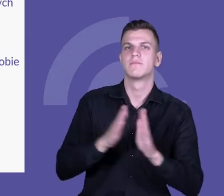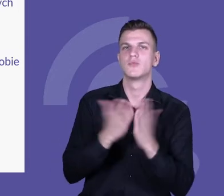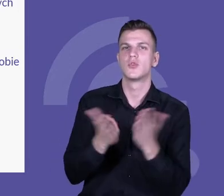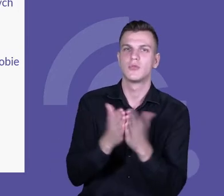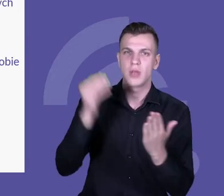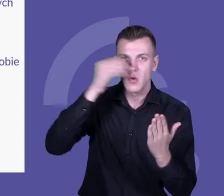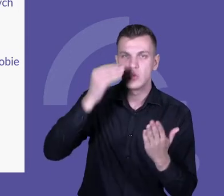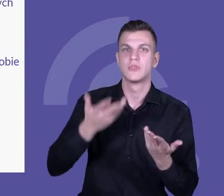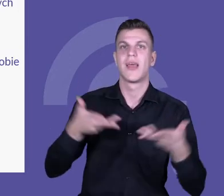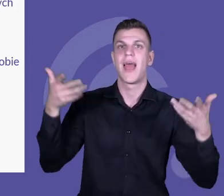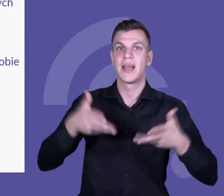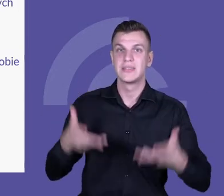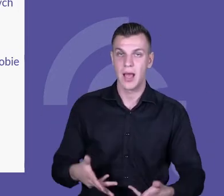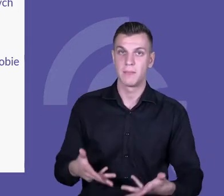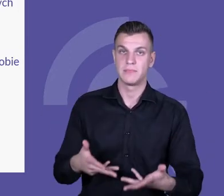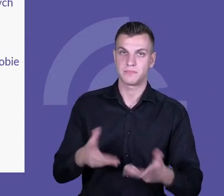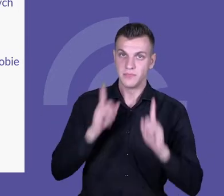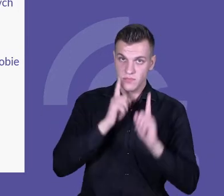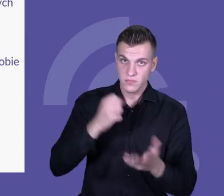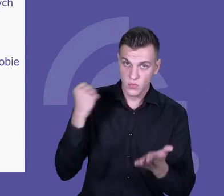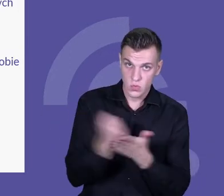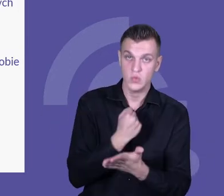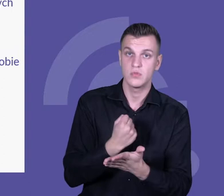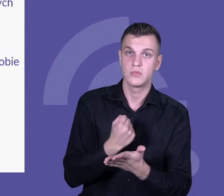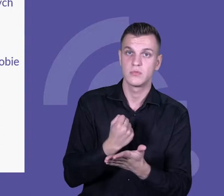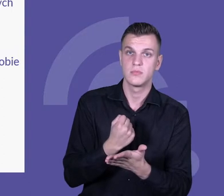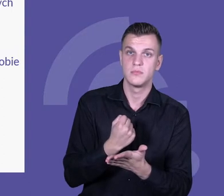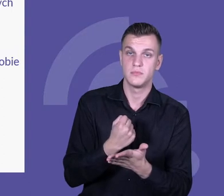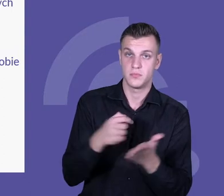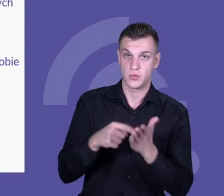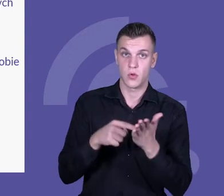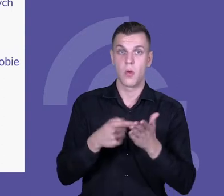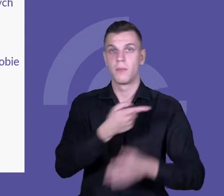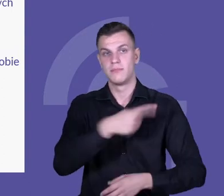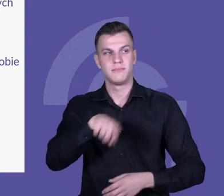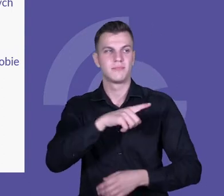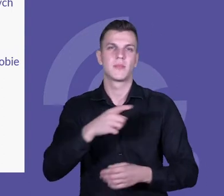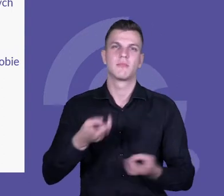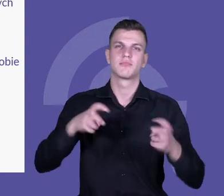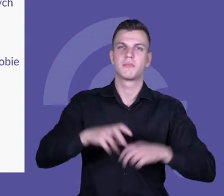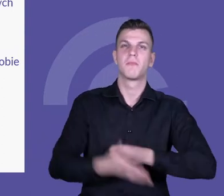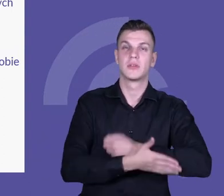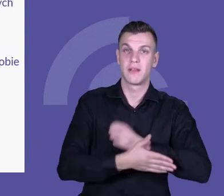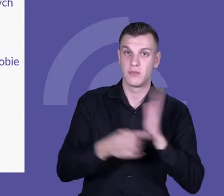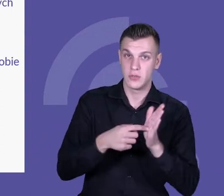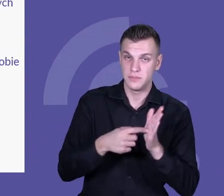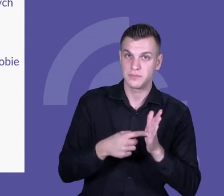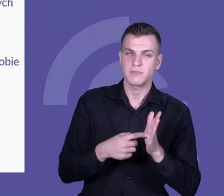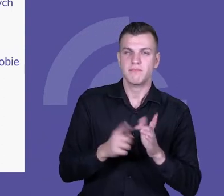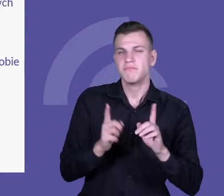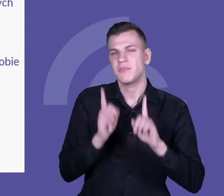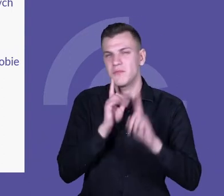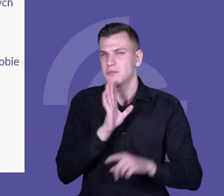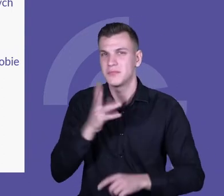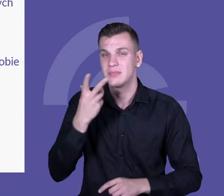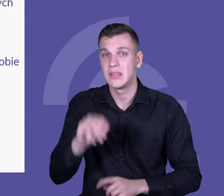egzaminów. Czy tak musi być? Czy to jest założenie autorów podstawy? Zapewne nie, ale praktyka tak wygląda. W